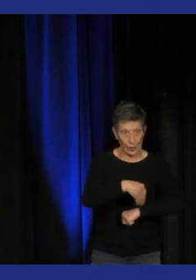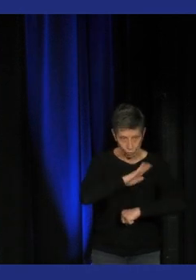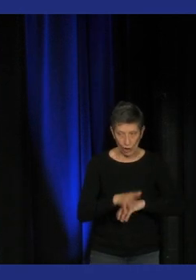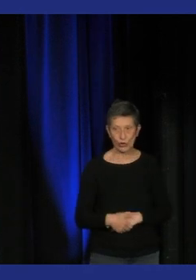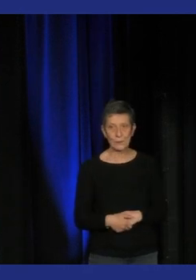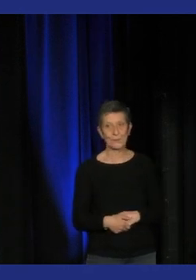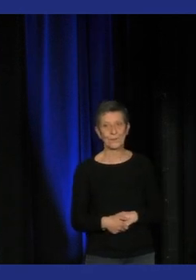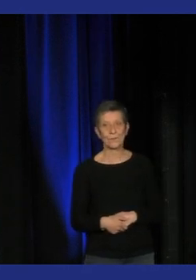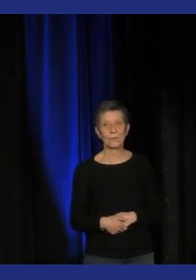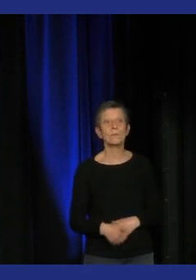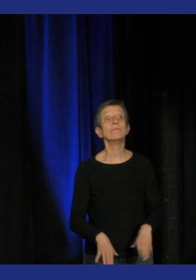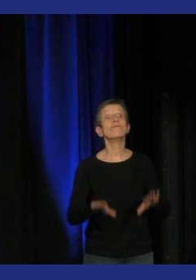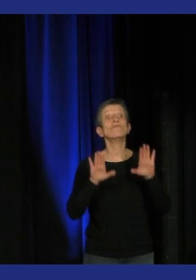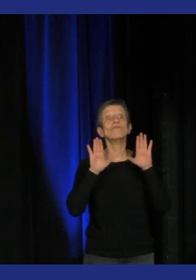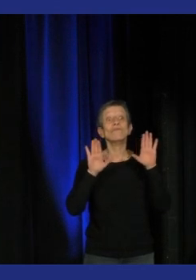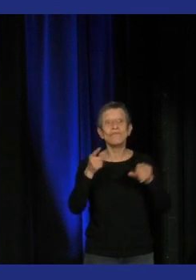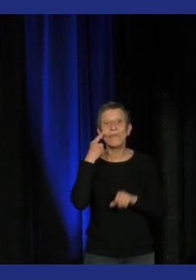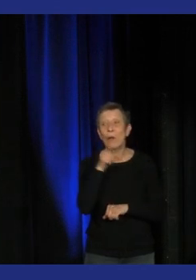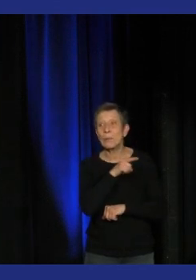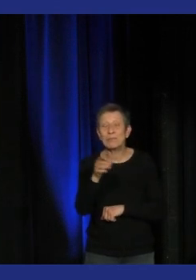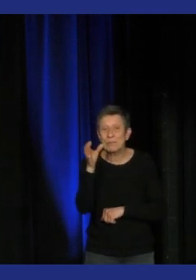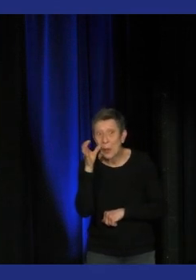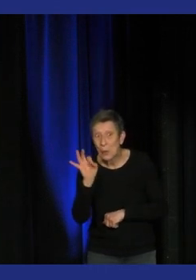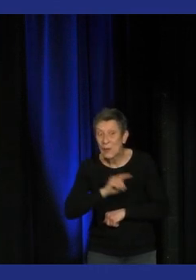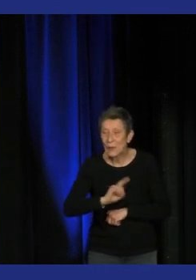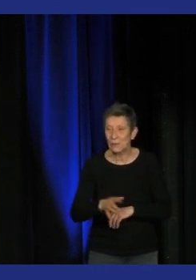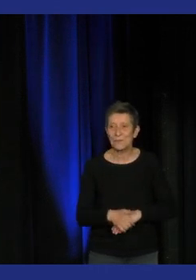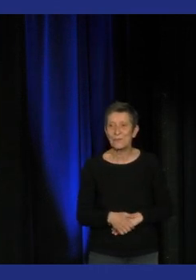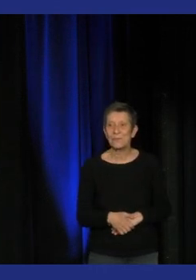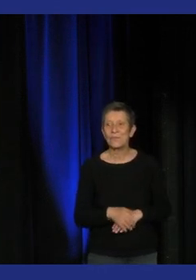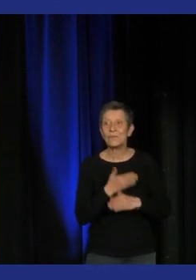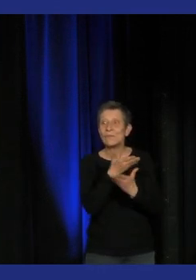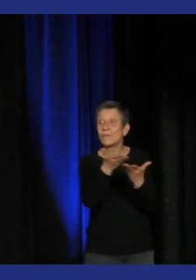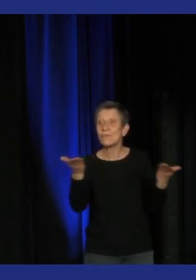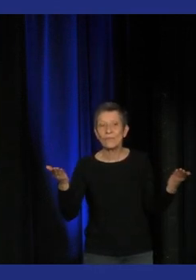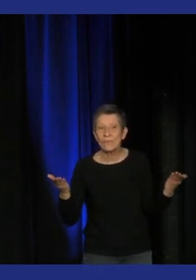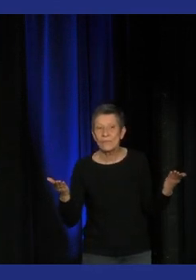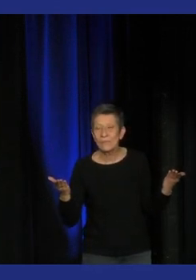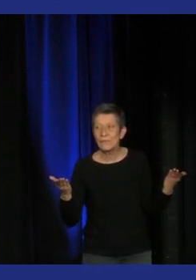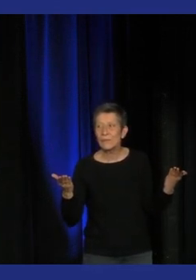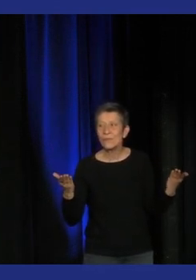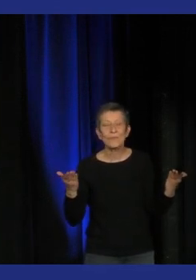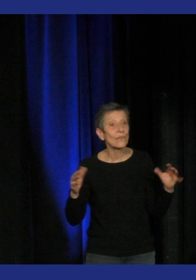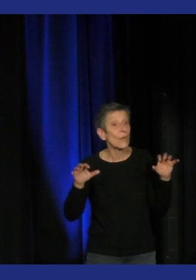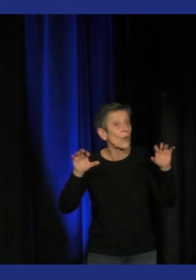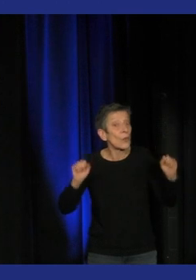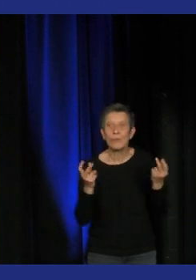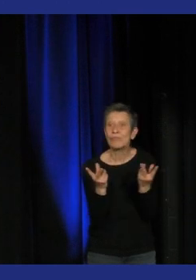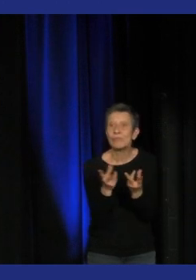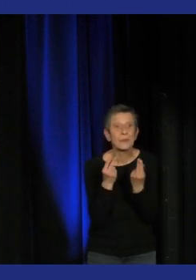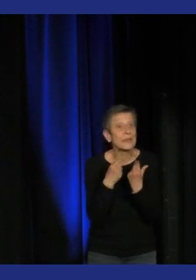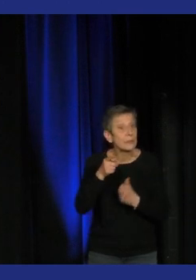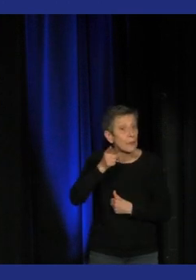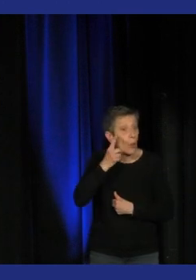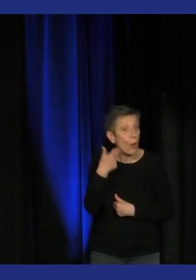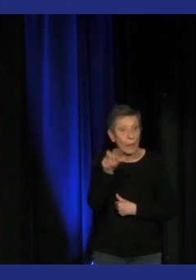Alors, on va voir si vous avez un petit peu écouté. Est-ce que vous pourriez me donner des raisons pour expliquer pourquoi une